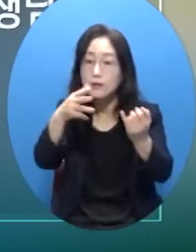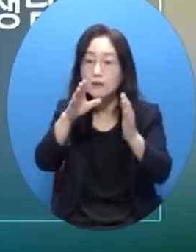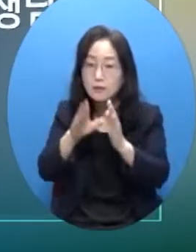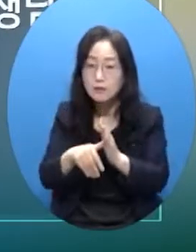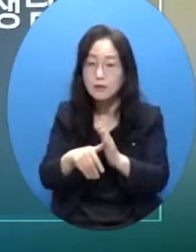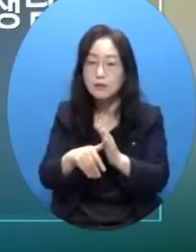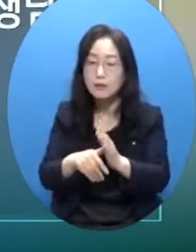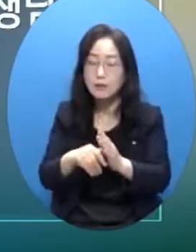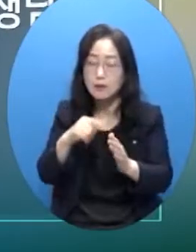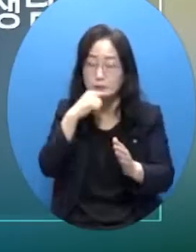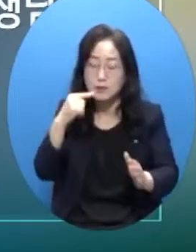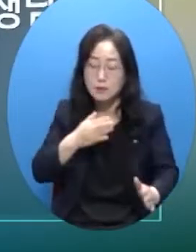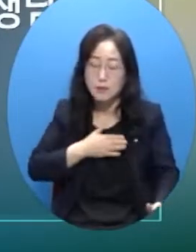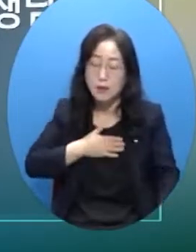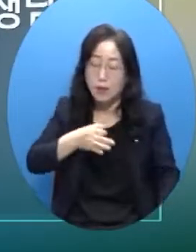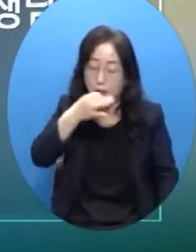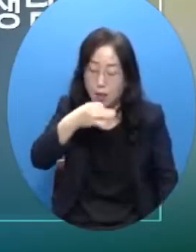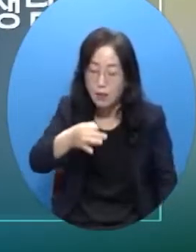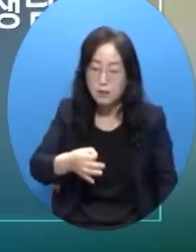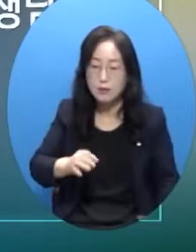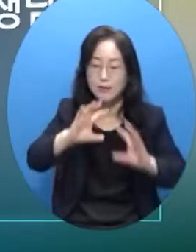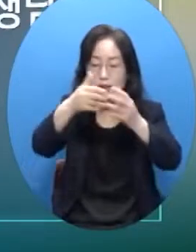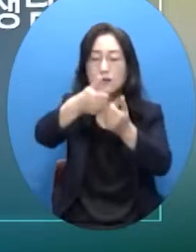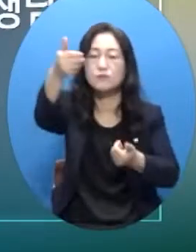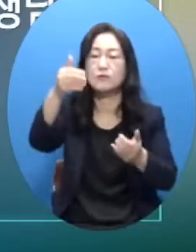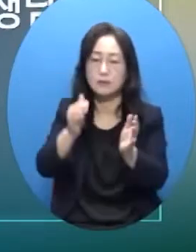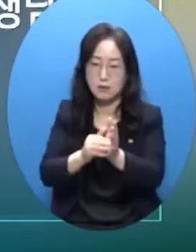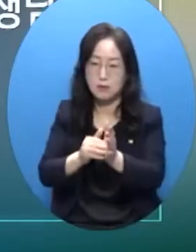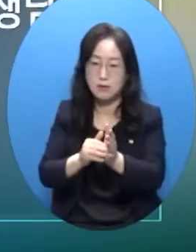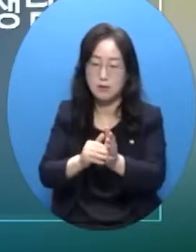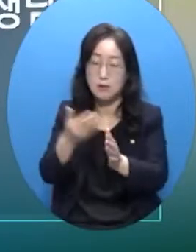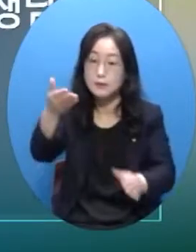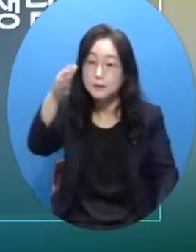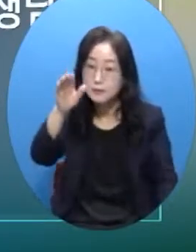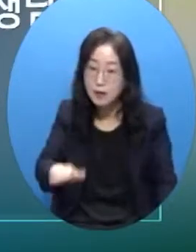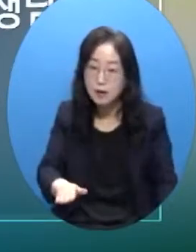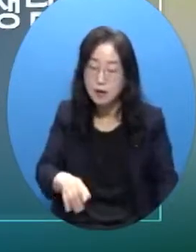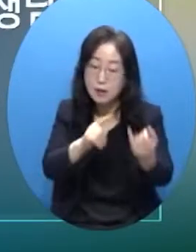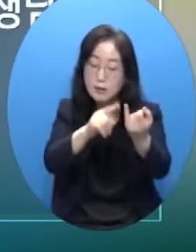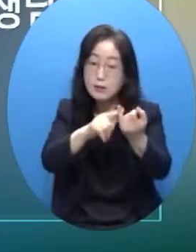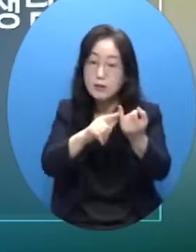말합니다. 그럼에도 불구하고 우리 예수 믿는 사람들은